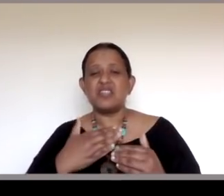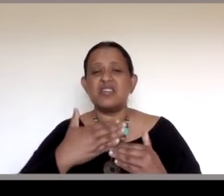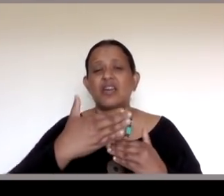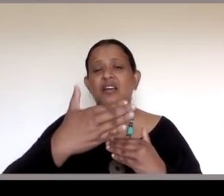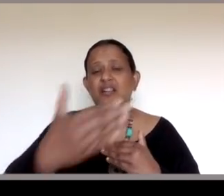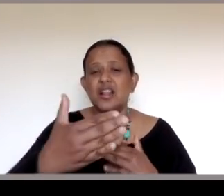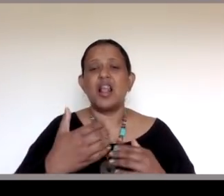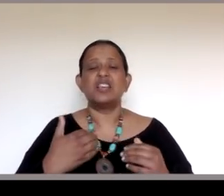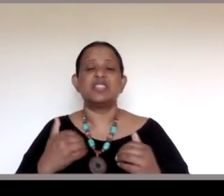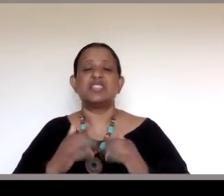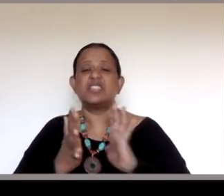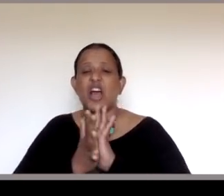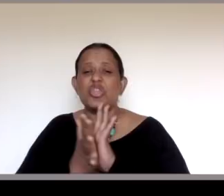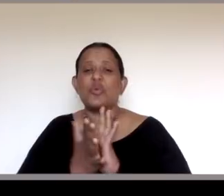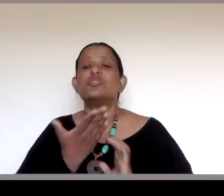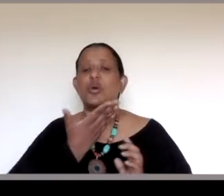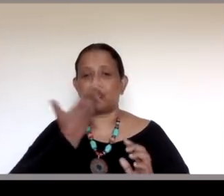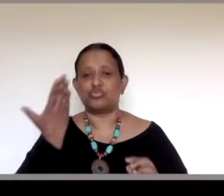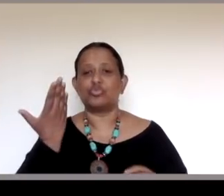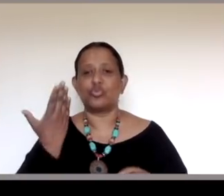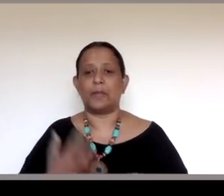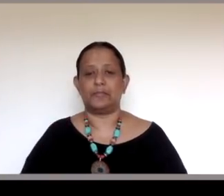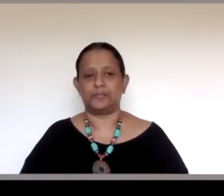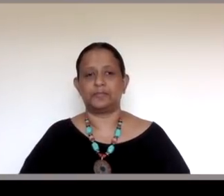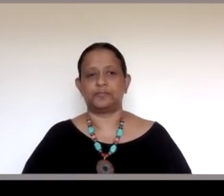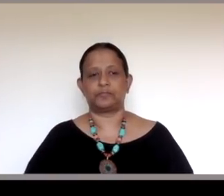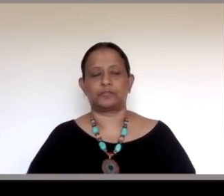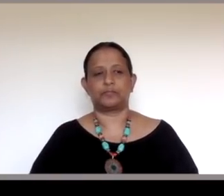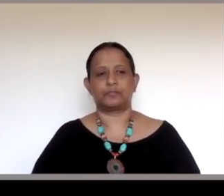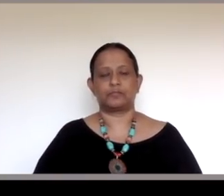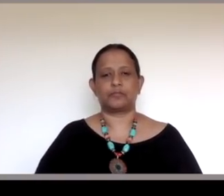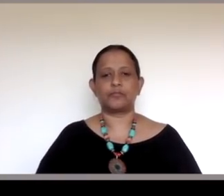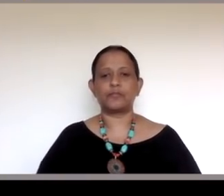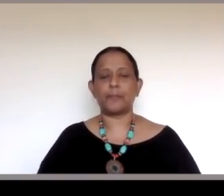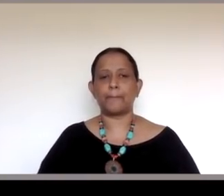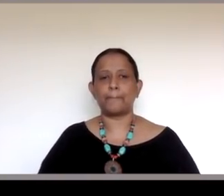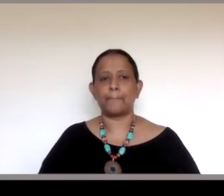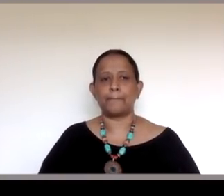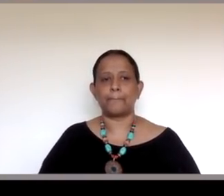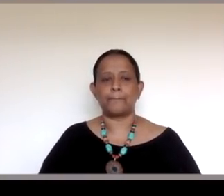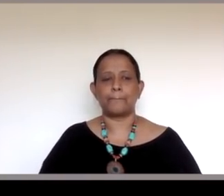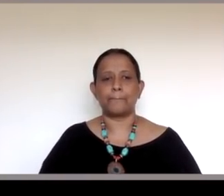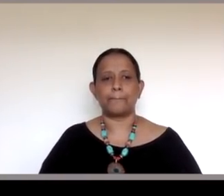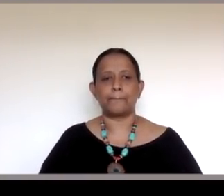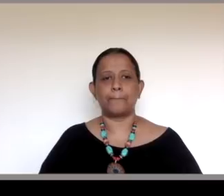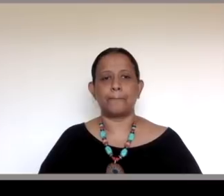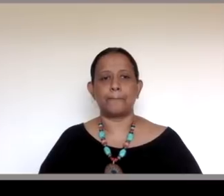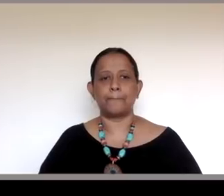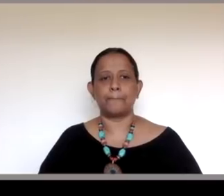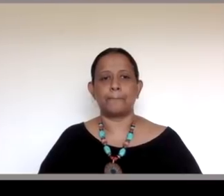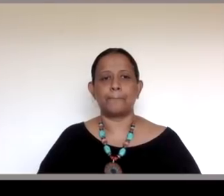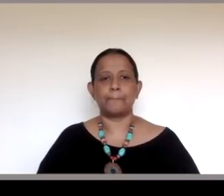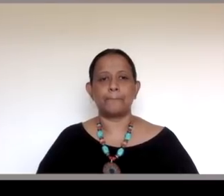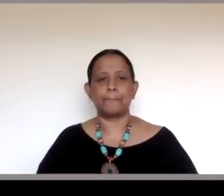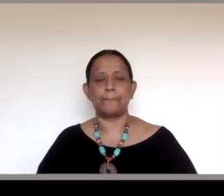எல்லா கேள்விகளுக்கும் நான் பதிலளிக்கவும் தேவையில்லை. மம பிருத்வியே ஜெனரல் மேனேஜர் வேண்ட அவசியம் நஹ. இந்த பூமியிலே நான் ஜெனரல் மேனேஜராக தேவையும் இல்லை.